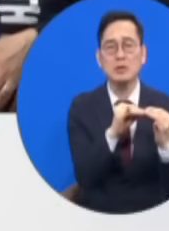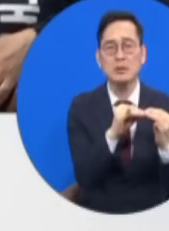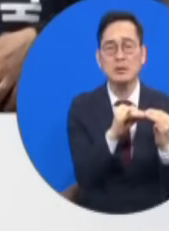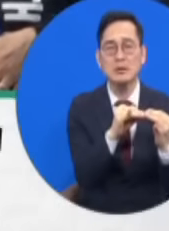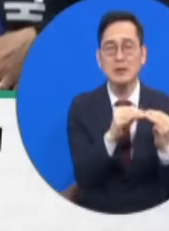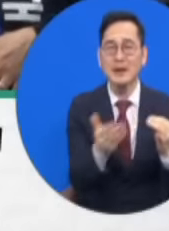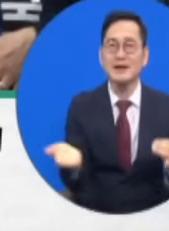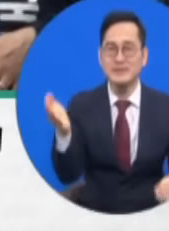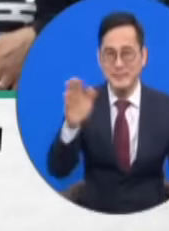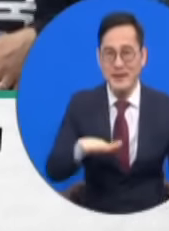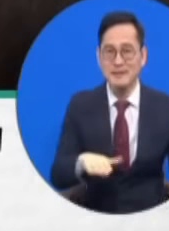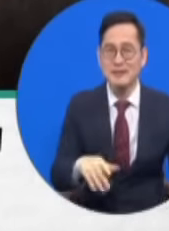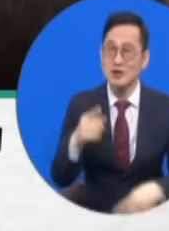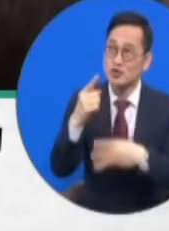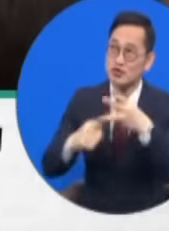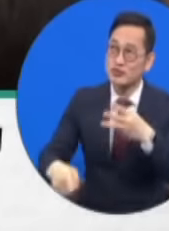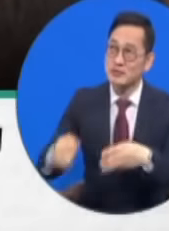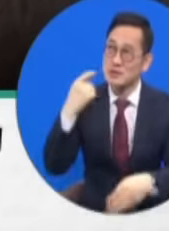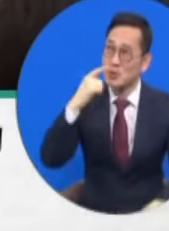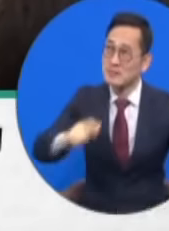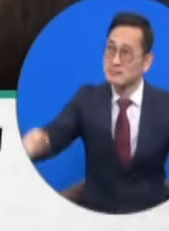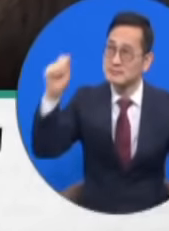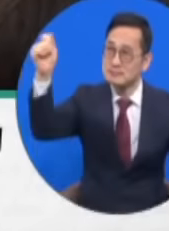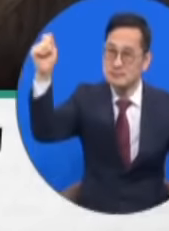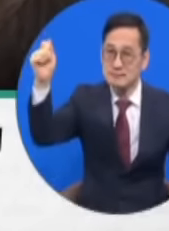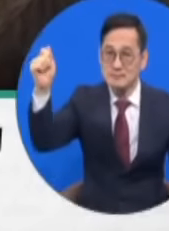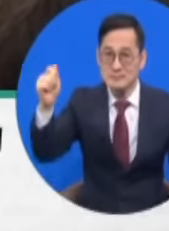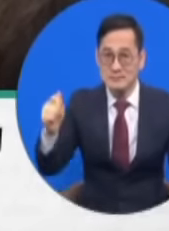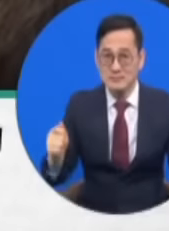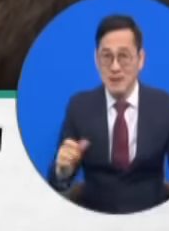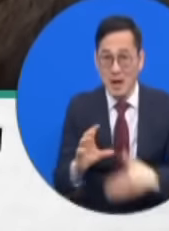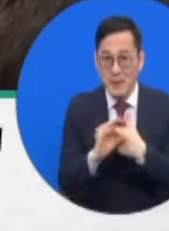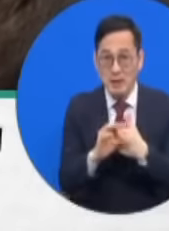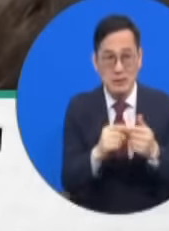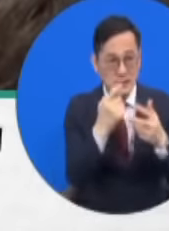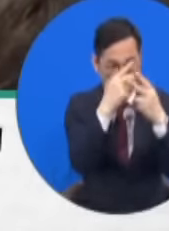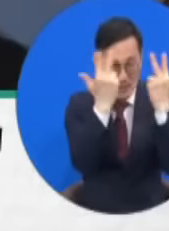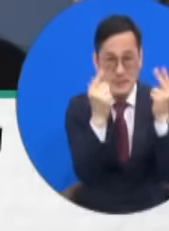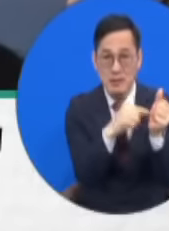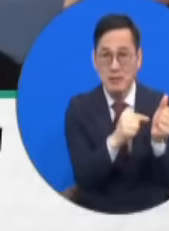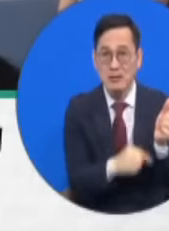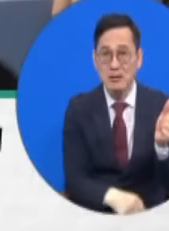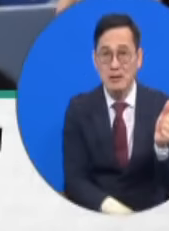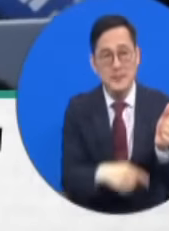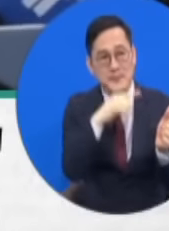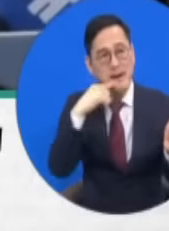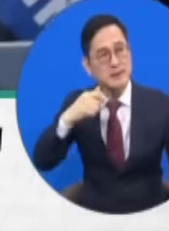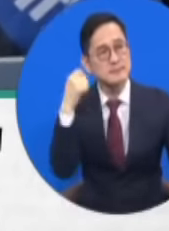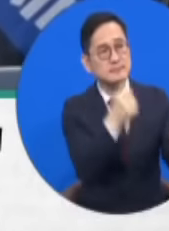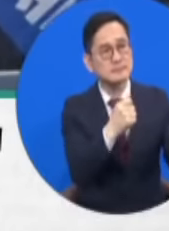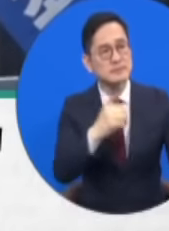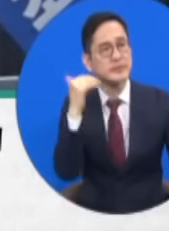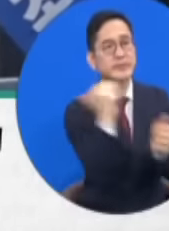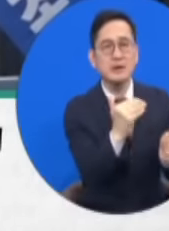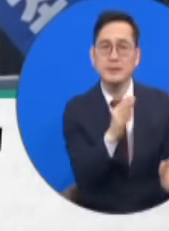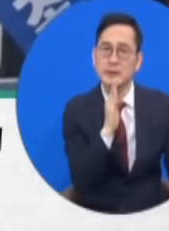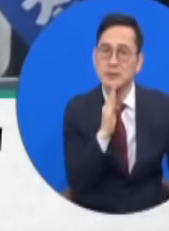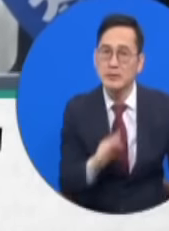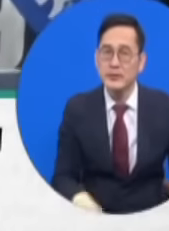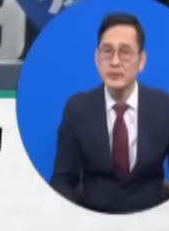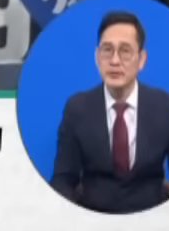그런데요. 윤석열 정부가 경고장을 받아야 한다면은 이재명 대표는 레드카드를 받아서 퇴장을 당해야 할